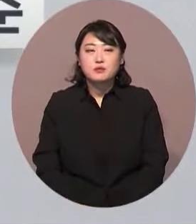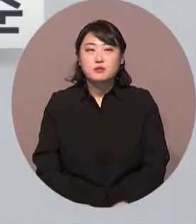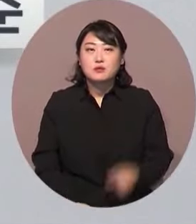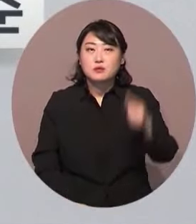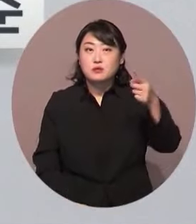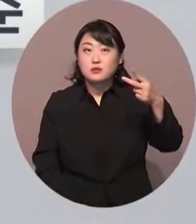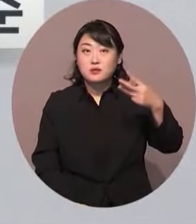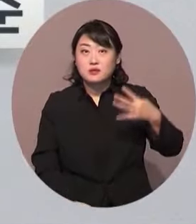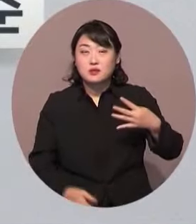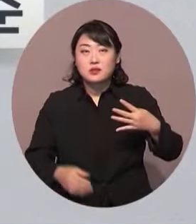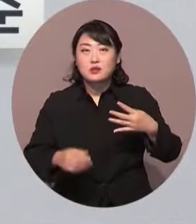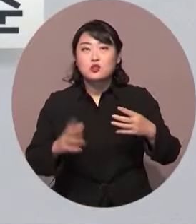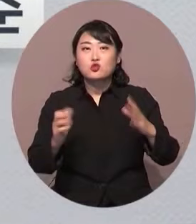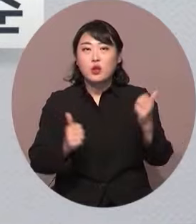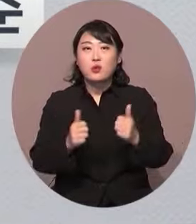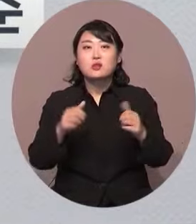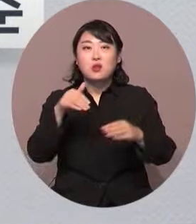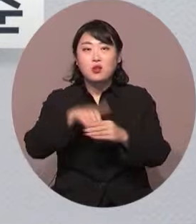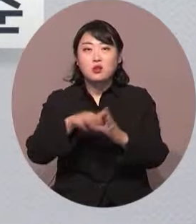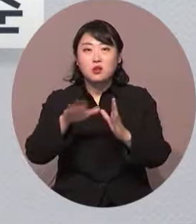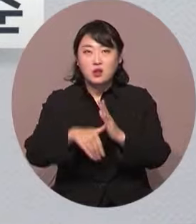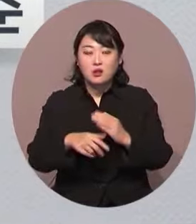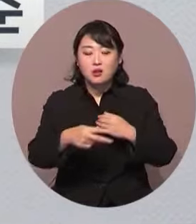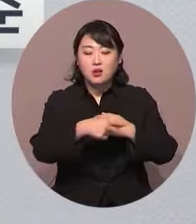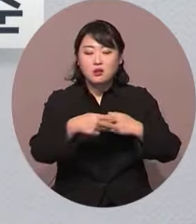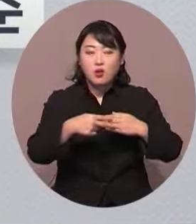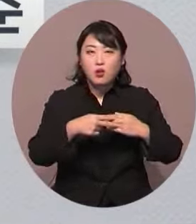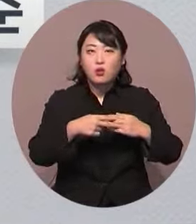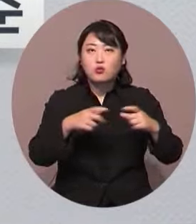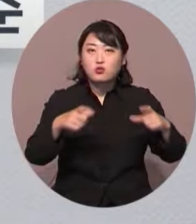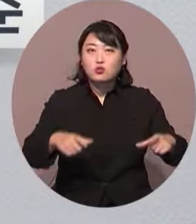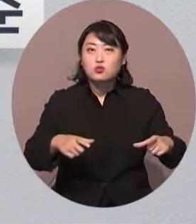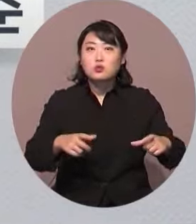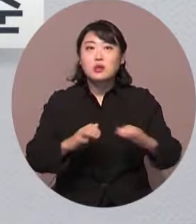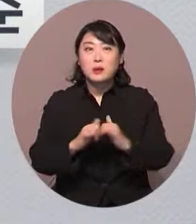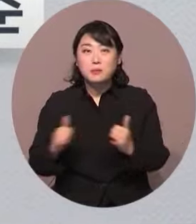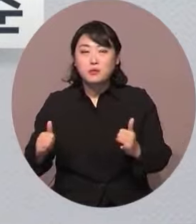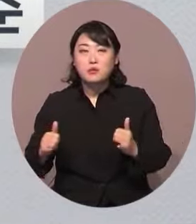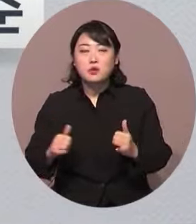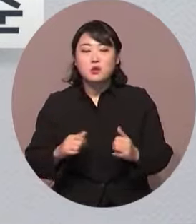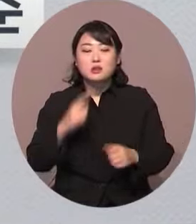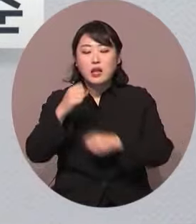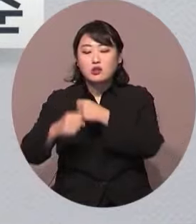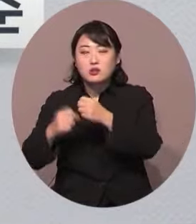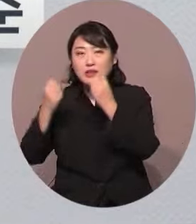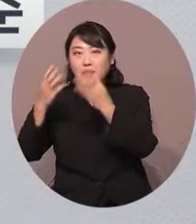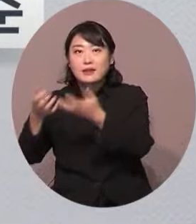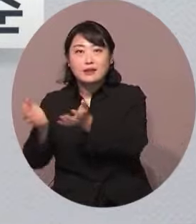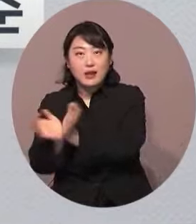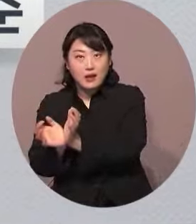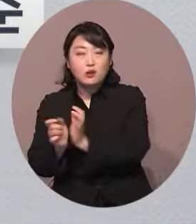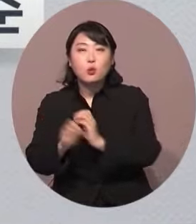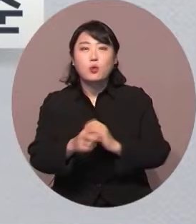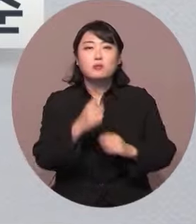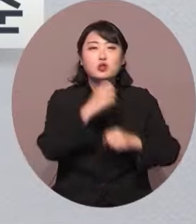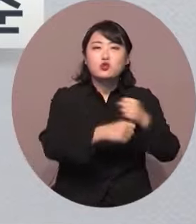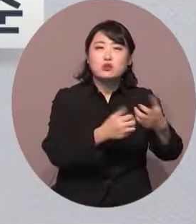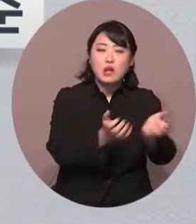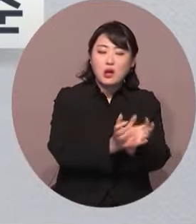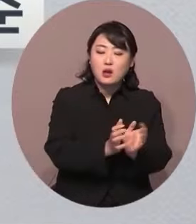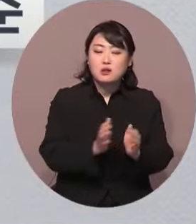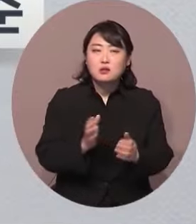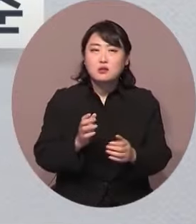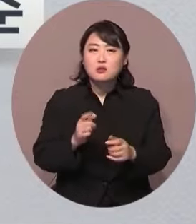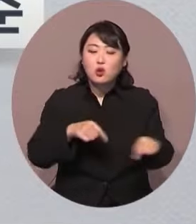지난 네 번의 총선에서 대전 대덕 구민들은 충청 정당을 비롯해 새누리당과 민주당 등 정치 상황별로